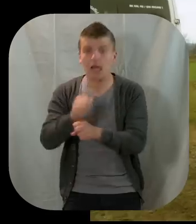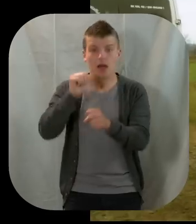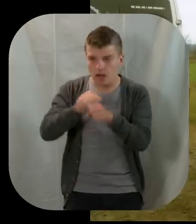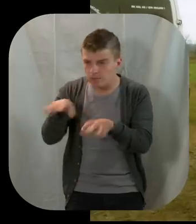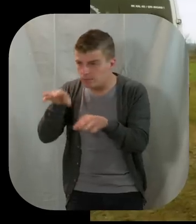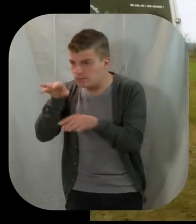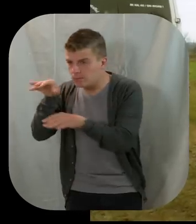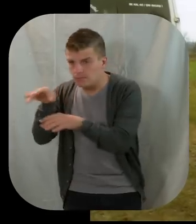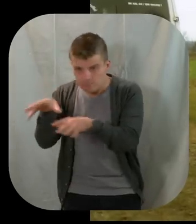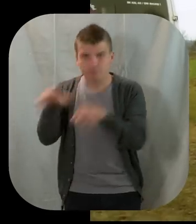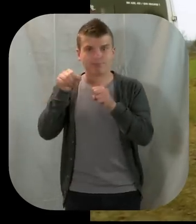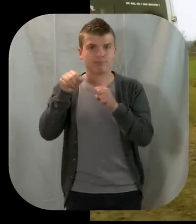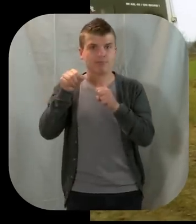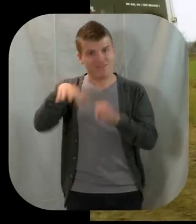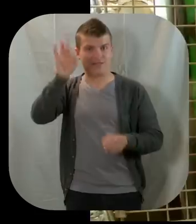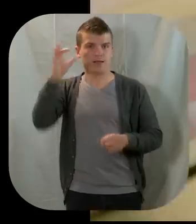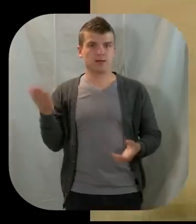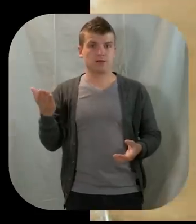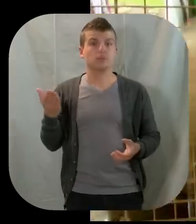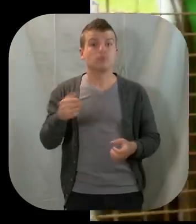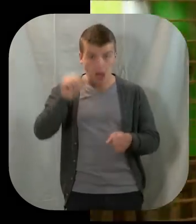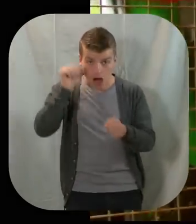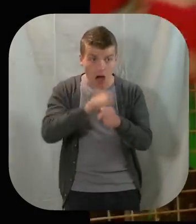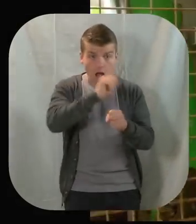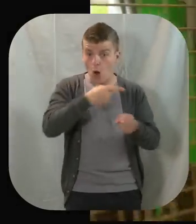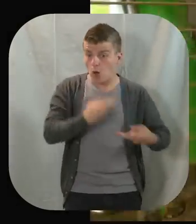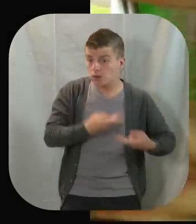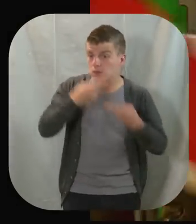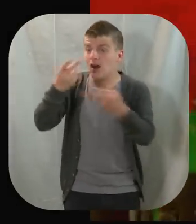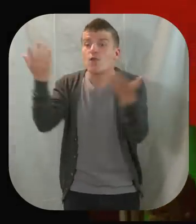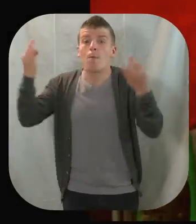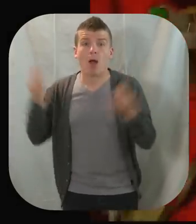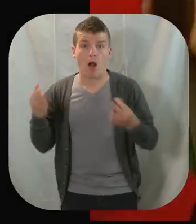Die Hunde können natürlich auch dahin gebracht werden, wo man sie braucht.